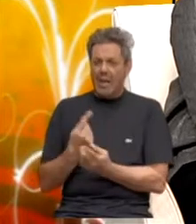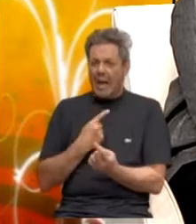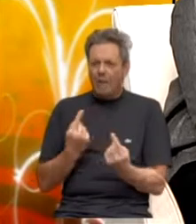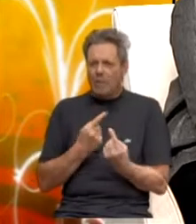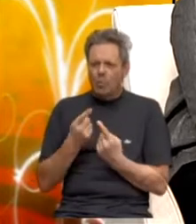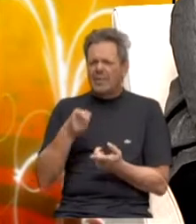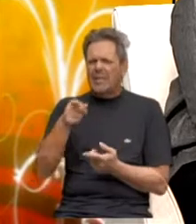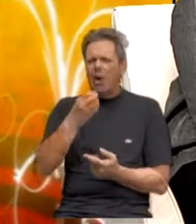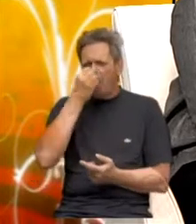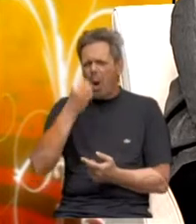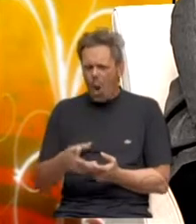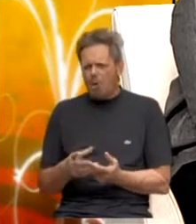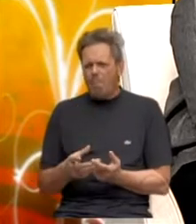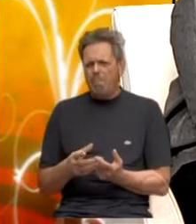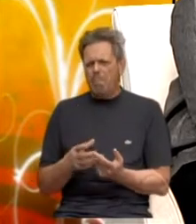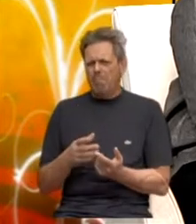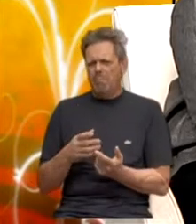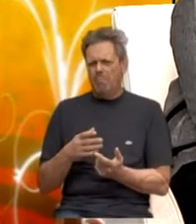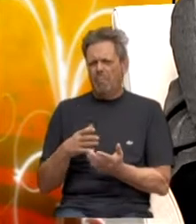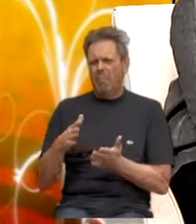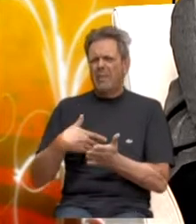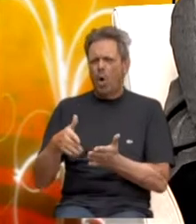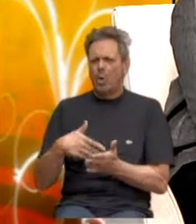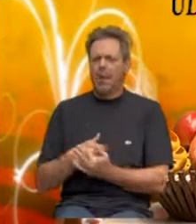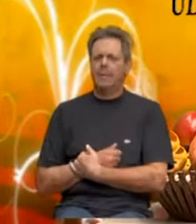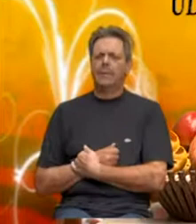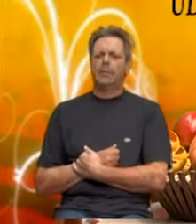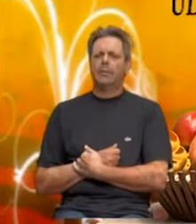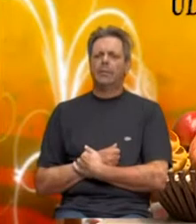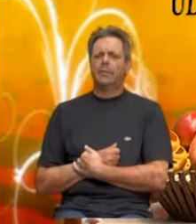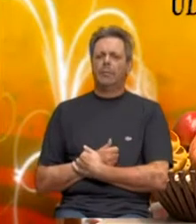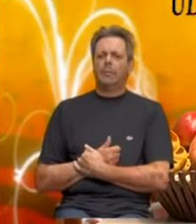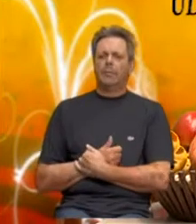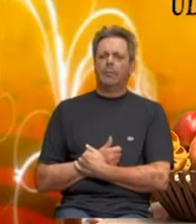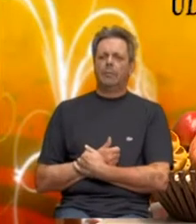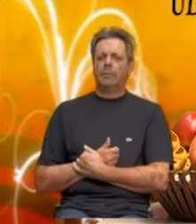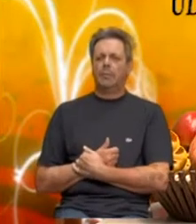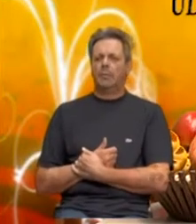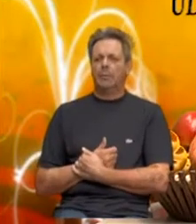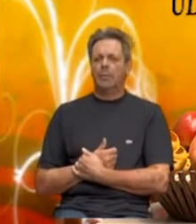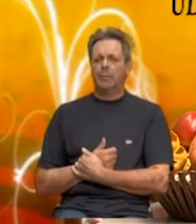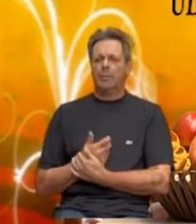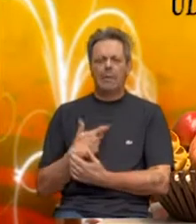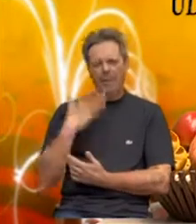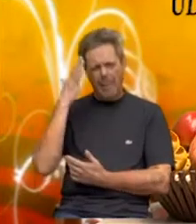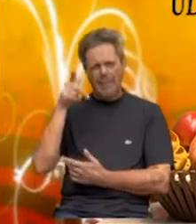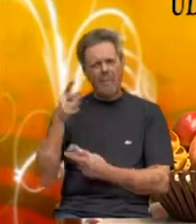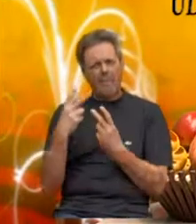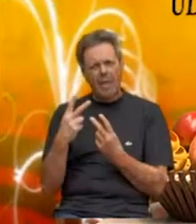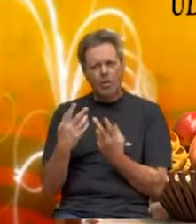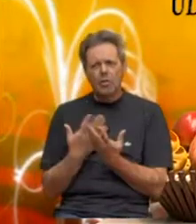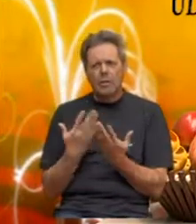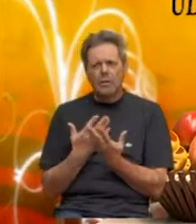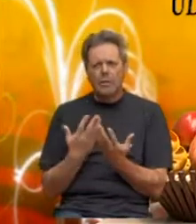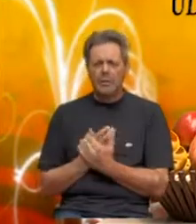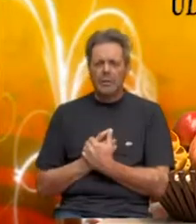onim lošim LDL kolesterolom. Ja ne znam te vrijednosti, pa nam